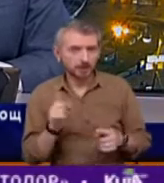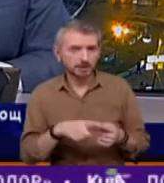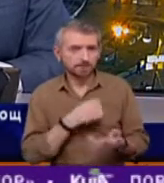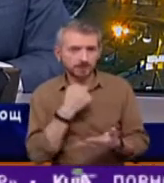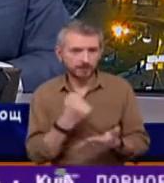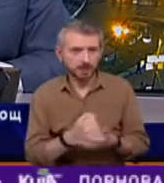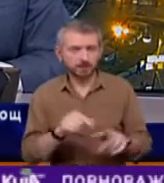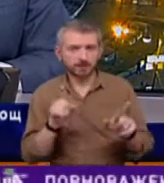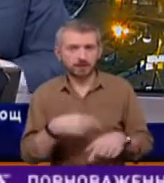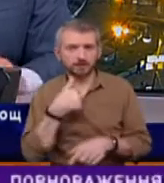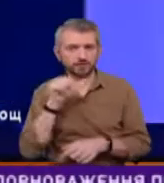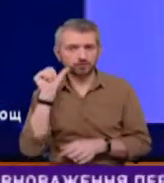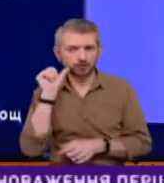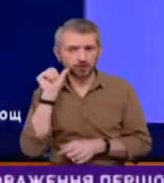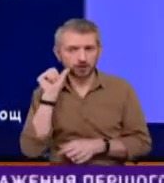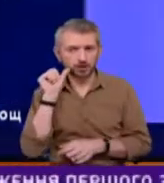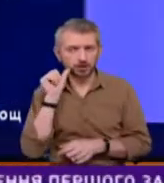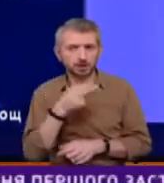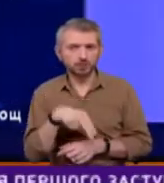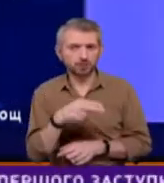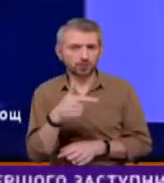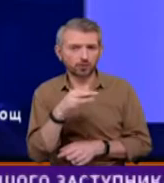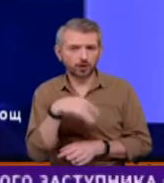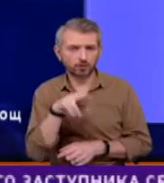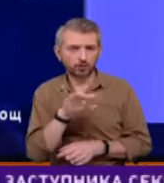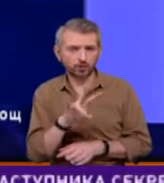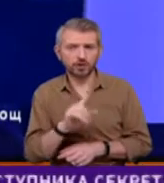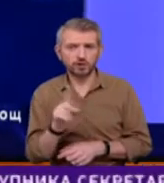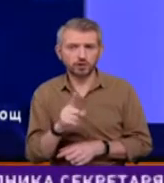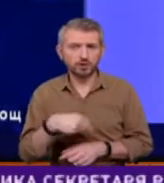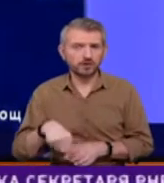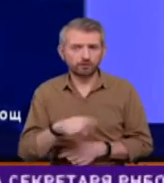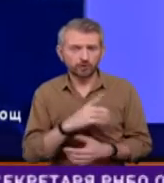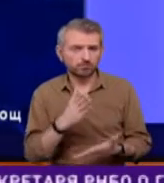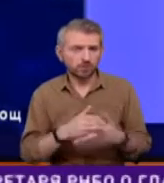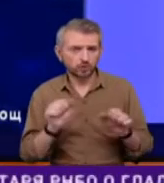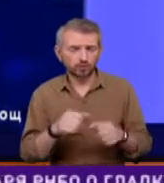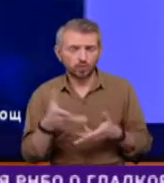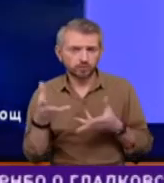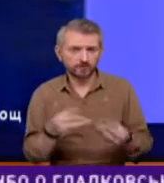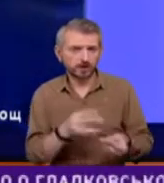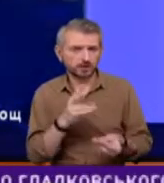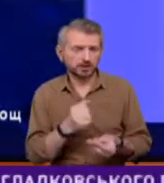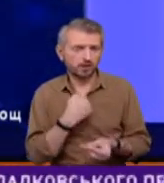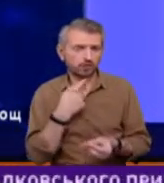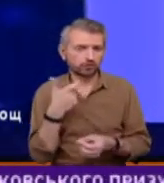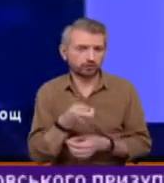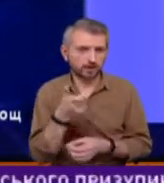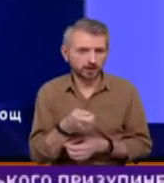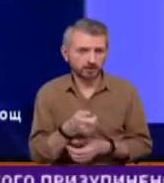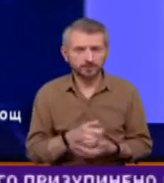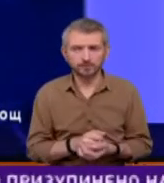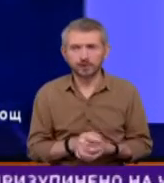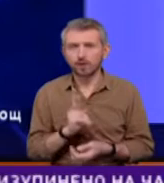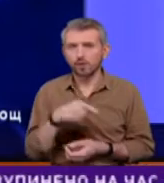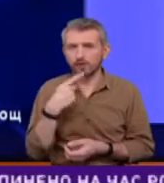підтвердив навіть вчора Дмитро Гордон, що вони мають змогу впливати на голосування. ЦВК говорить, що в день